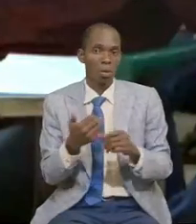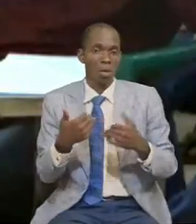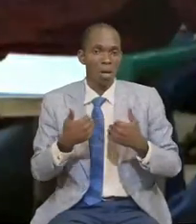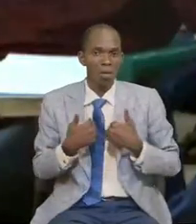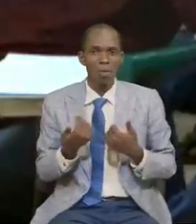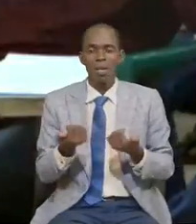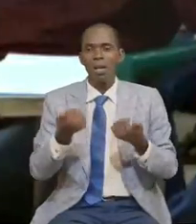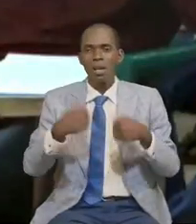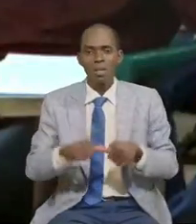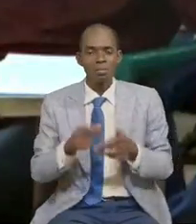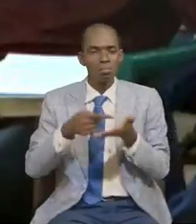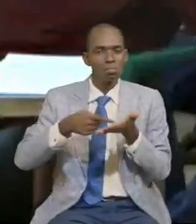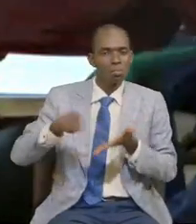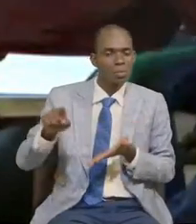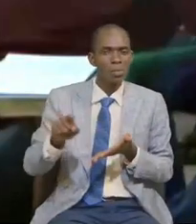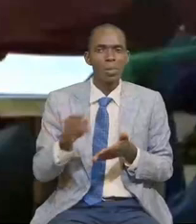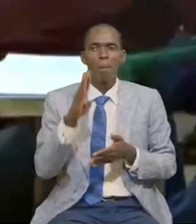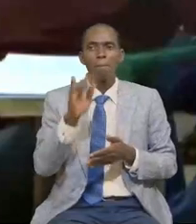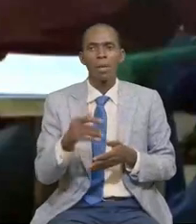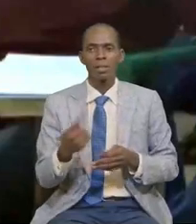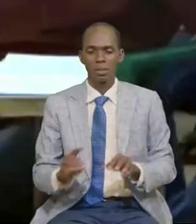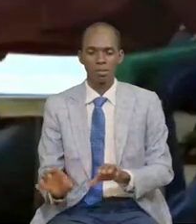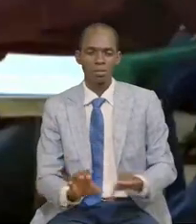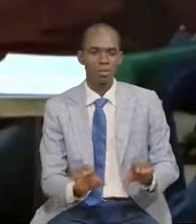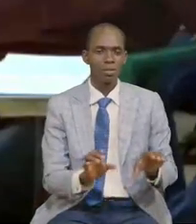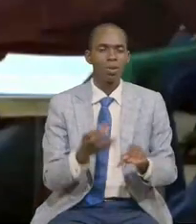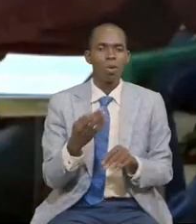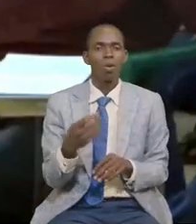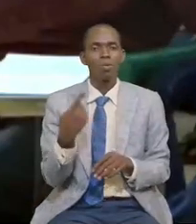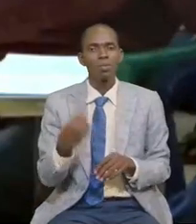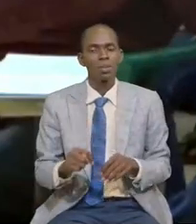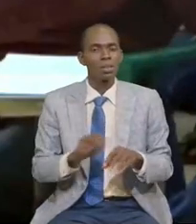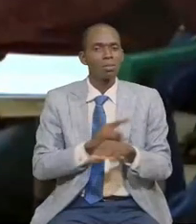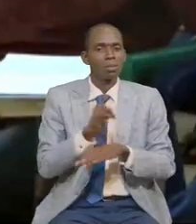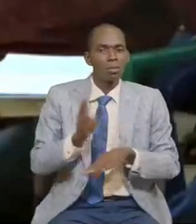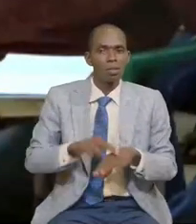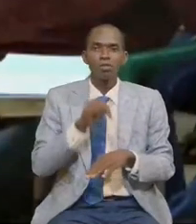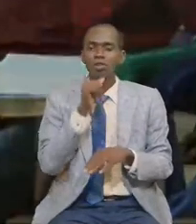mérite par les activités de l'homme naturel non sauvé.